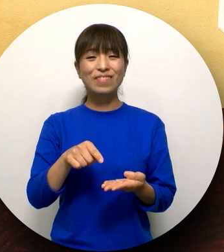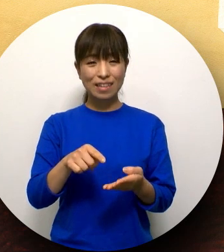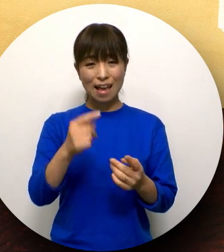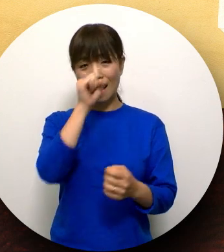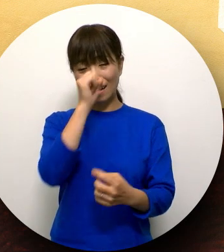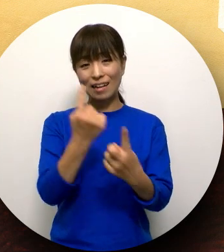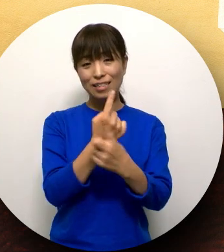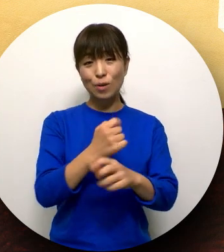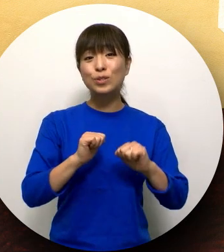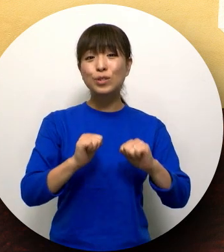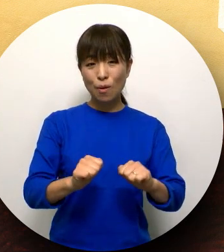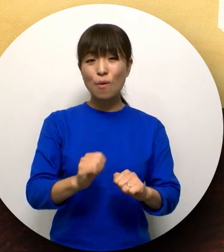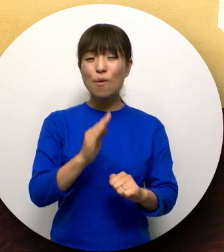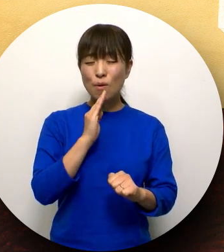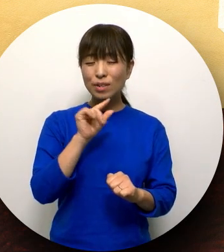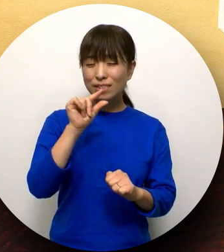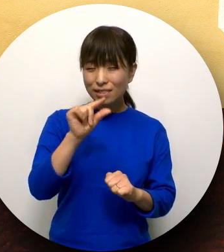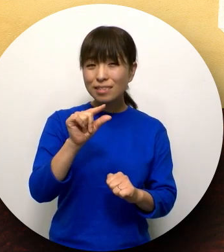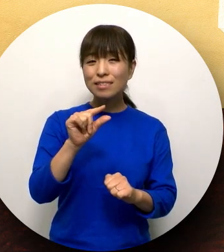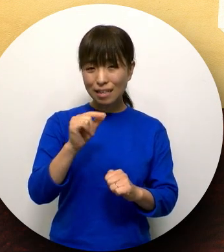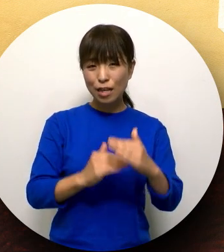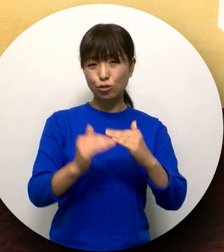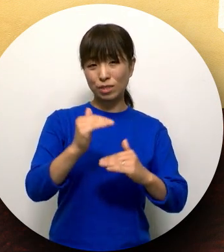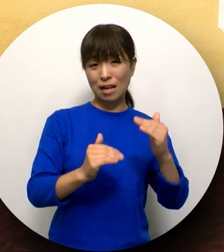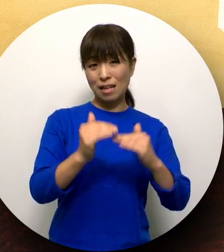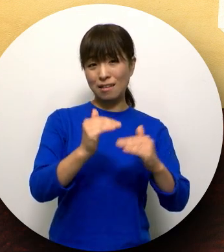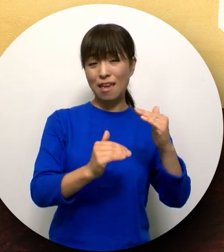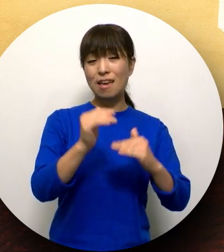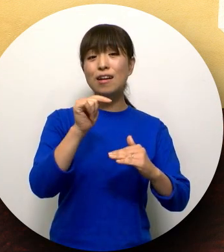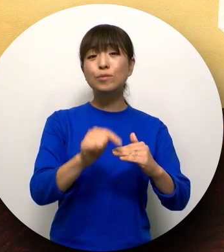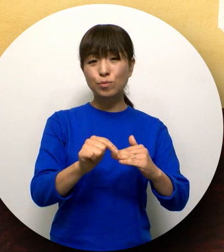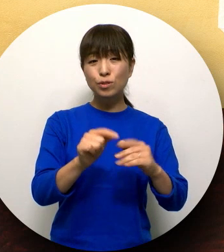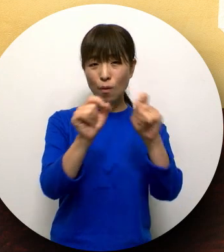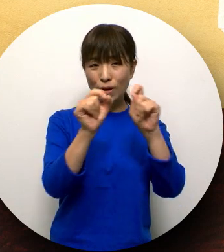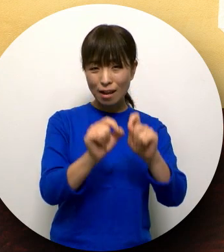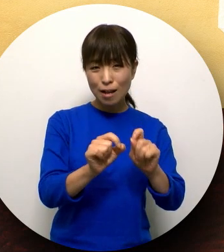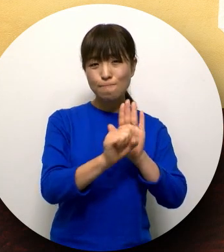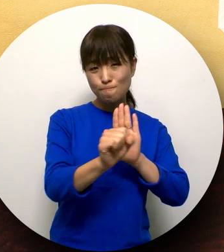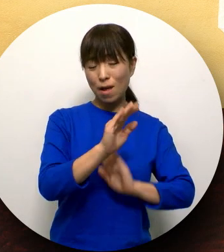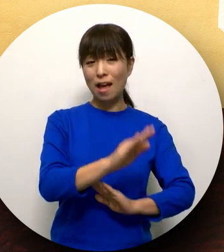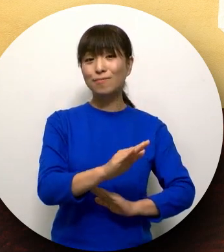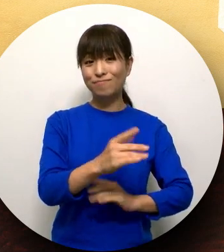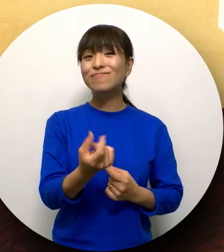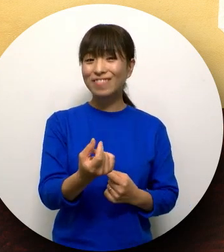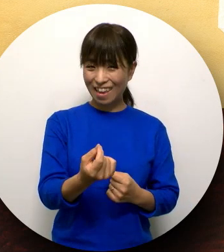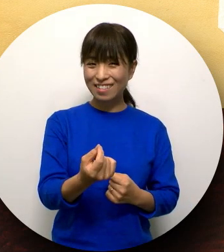をしていくよ。本当に小さなアクションでも、その積み重ねはちゃんと結果につながっていくから